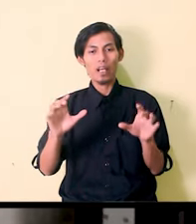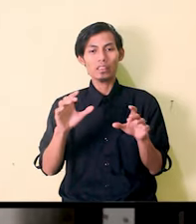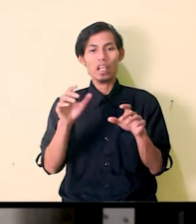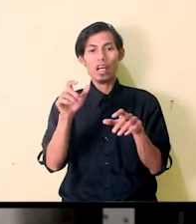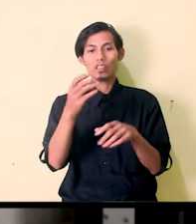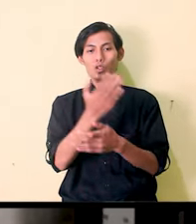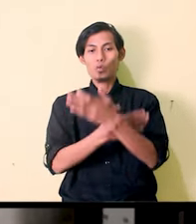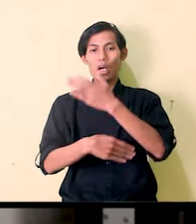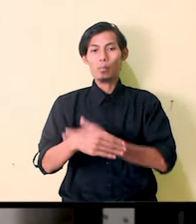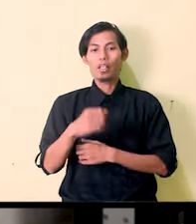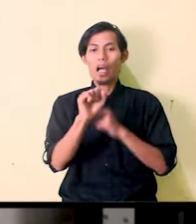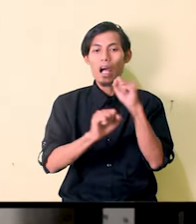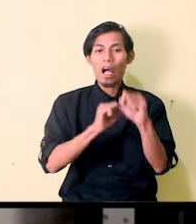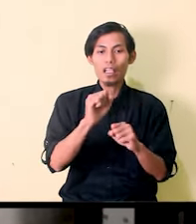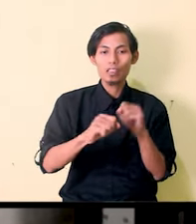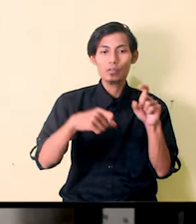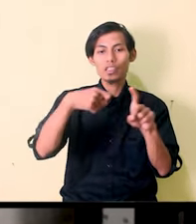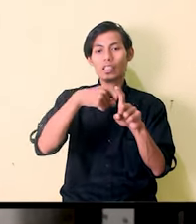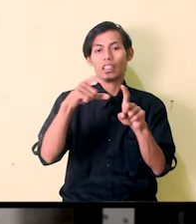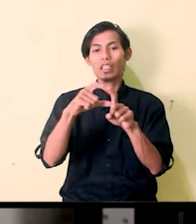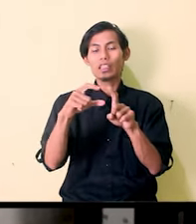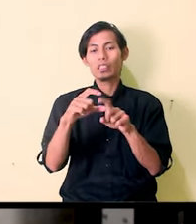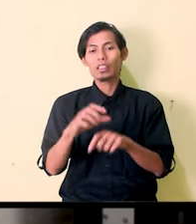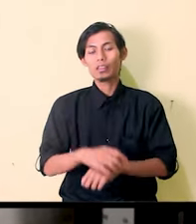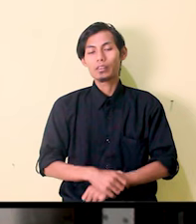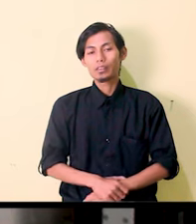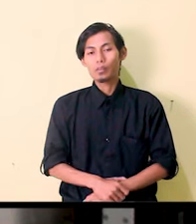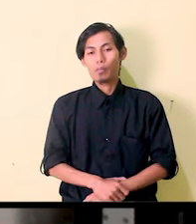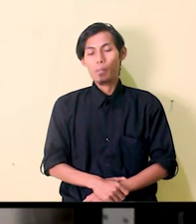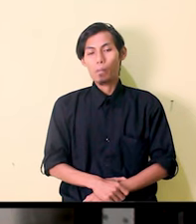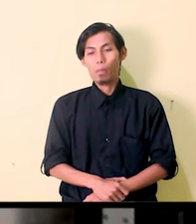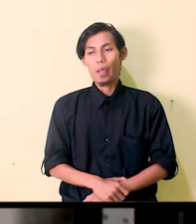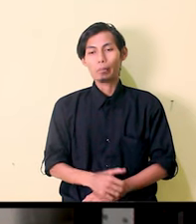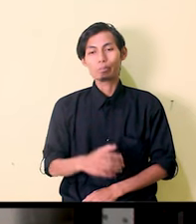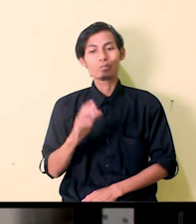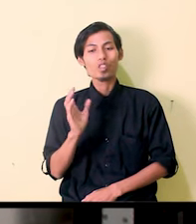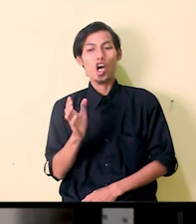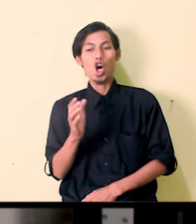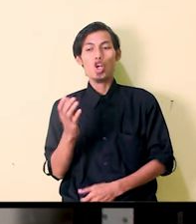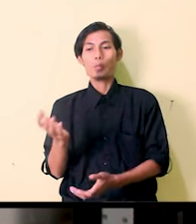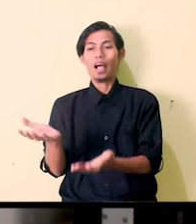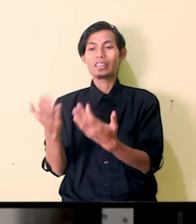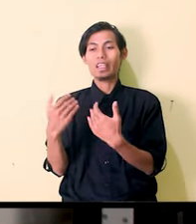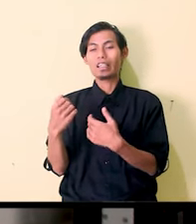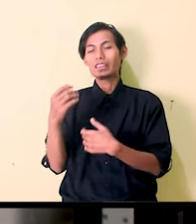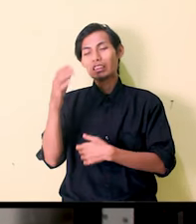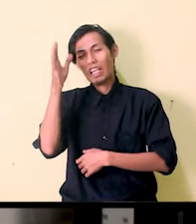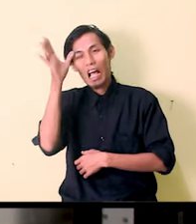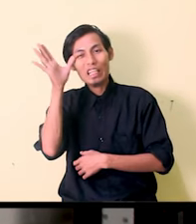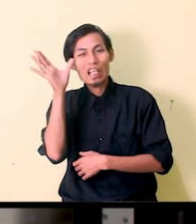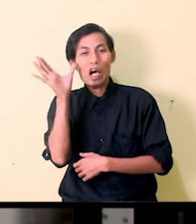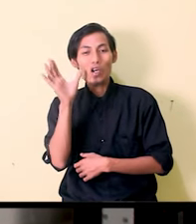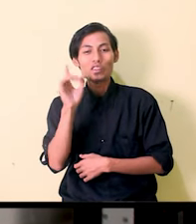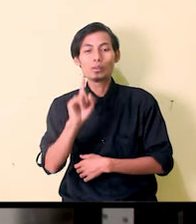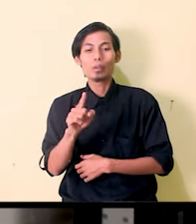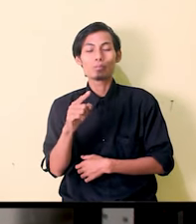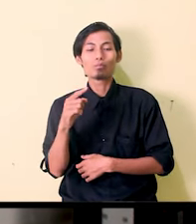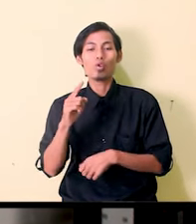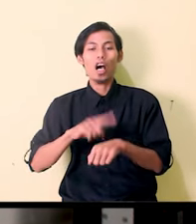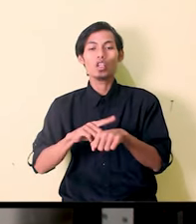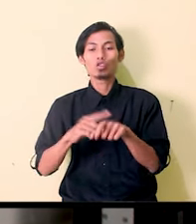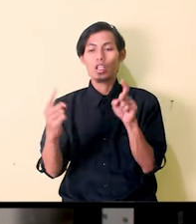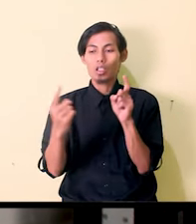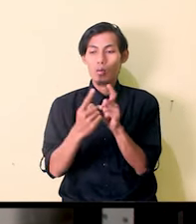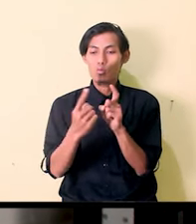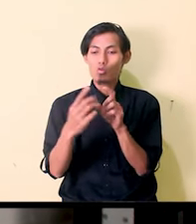mengajaknya Ya enggak tahu berapa kali ya Mbak karena kita saat kita ketemu kita ngobrol Saat ketemu kita ngobrol